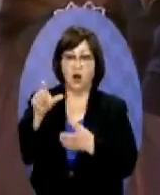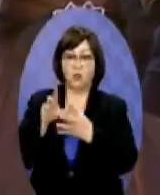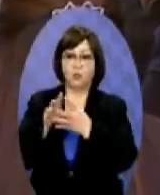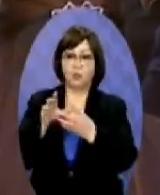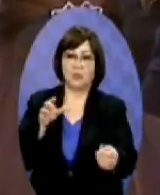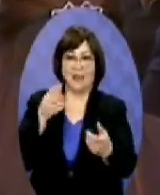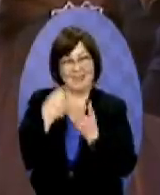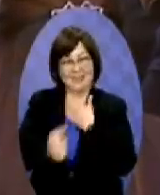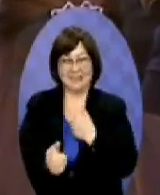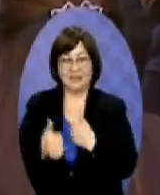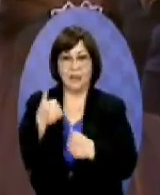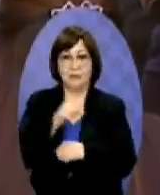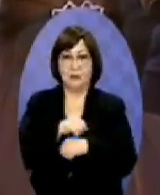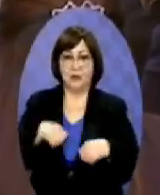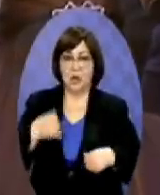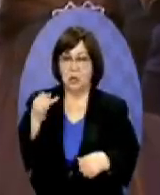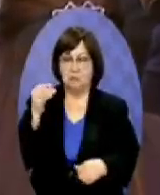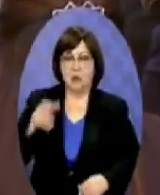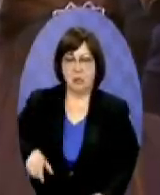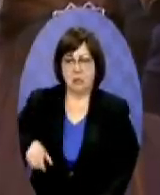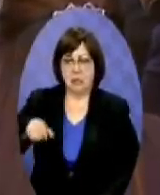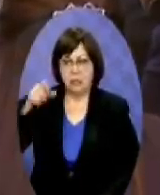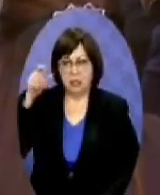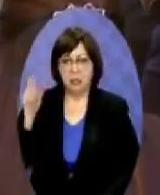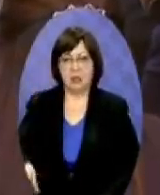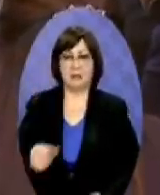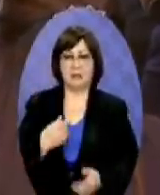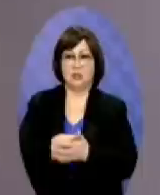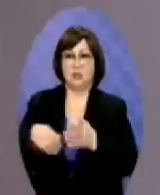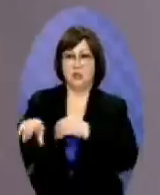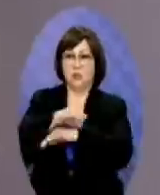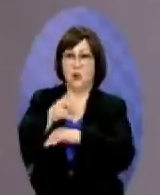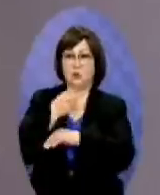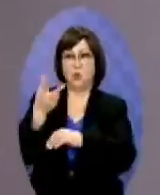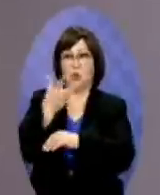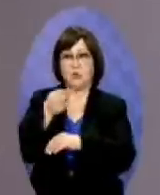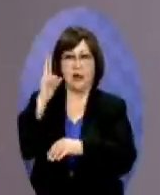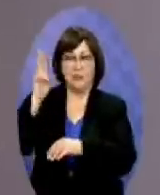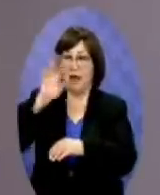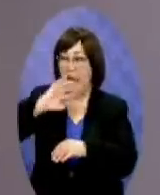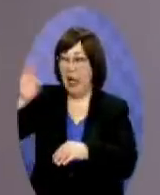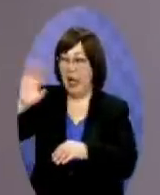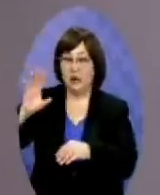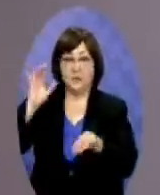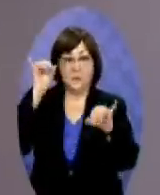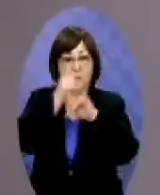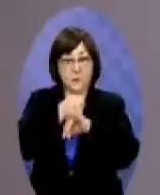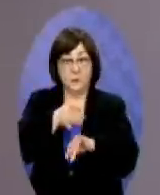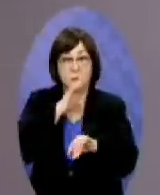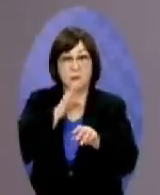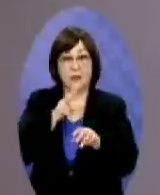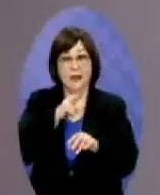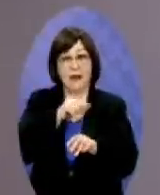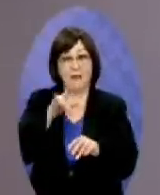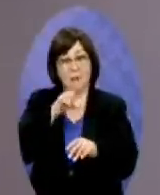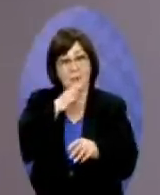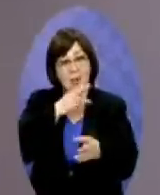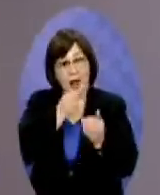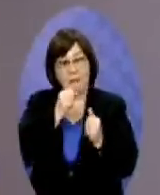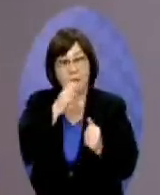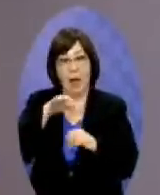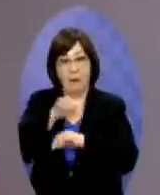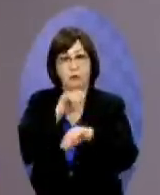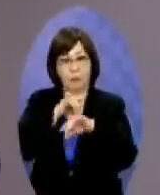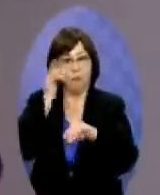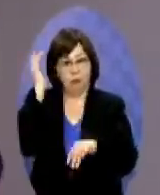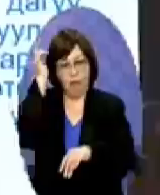Жишээ нь 200-аас 300 орчим километр аслагдсан сумын иргэн гэрэлтийн лавлага авахын тулд аймагтаа очдог. Яаралтай үед гадаад паспорт захиалахад ажлын